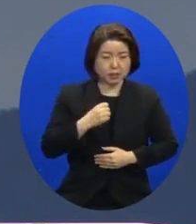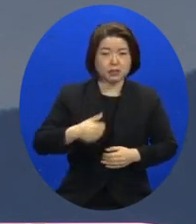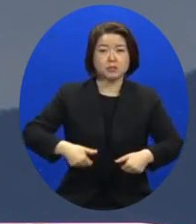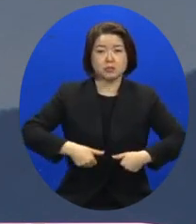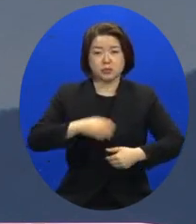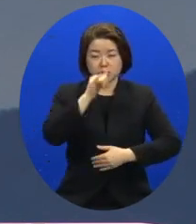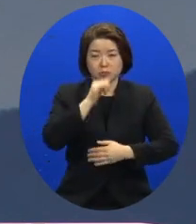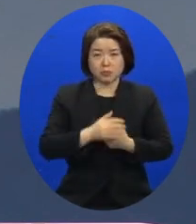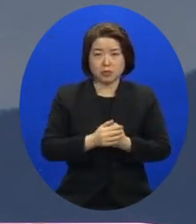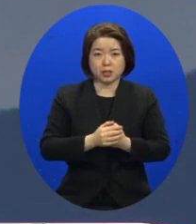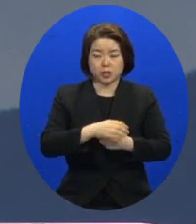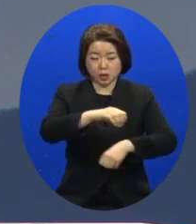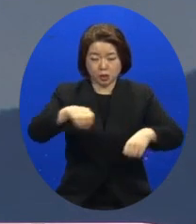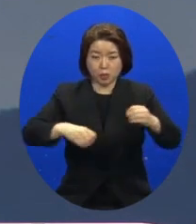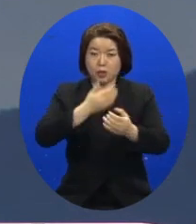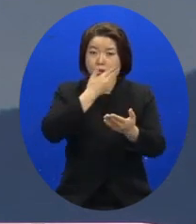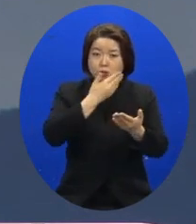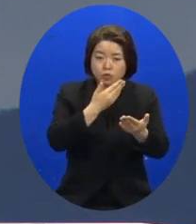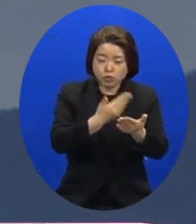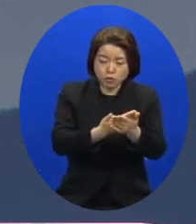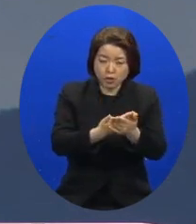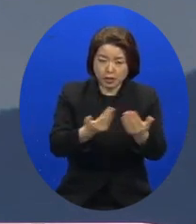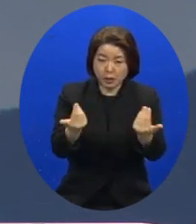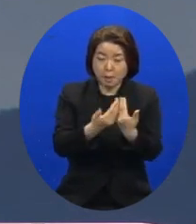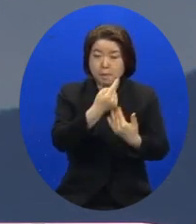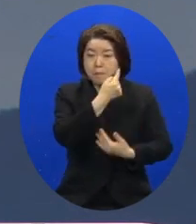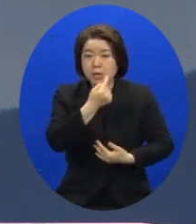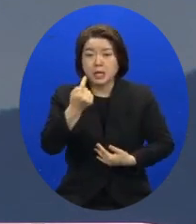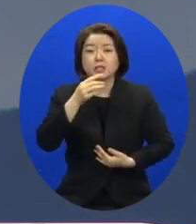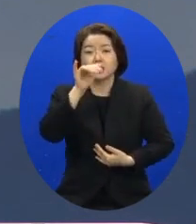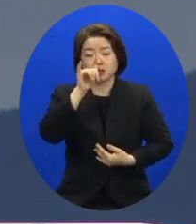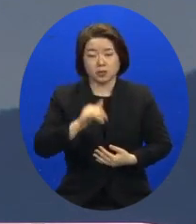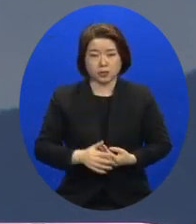오히려 중요하다는 것의 반증이라는 것.